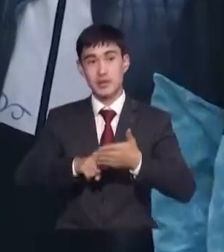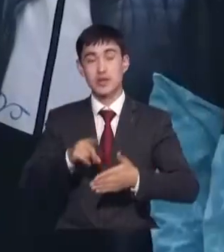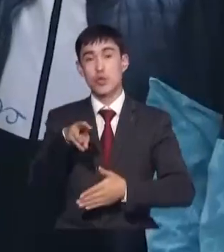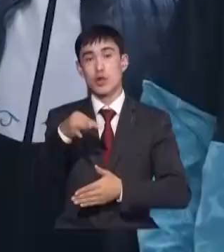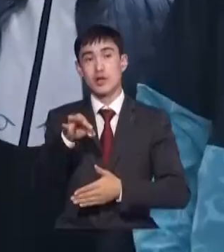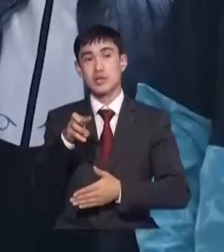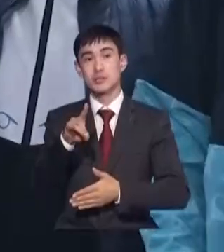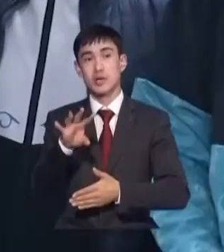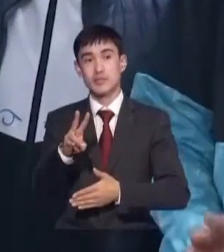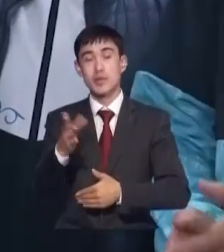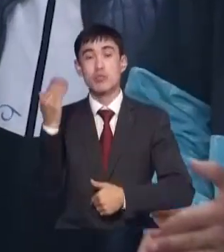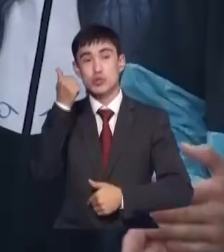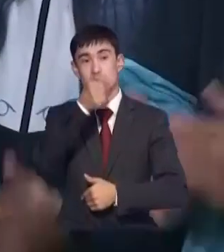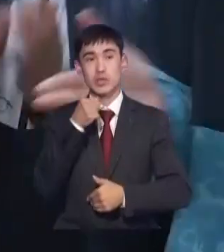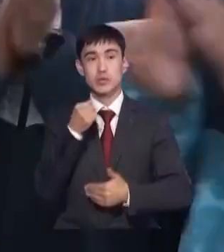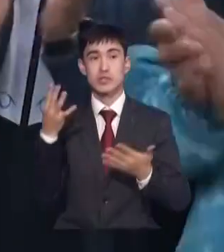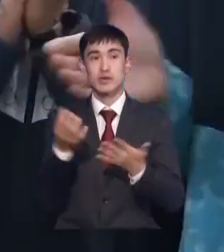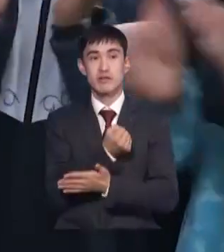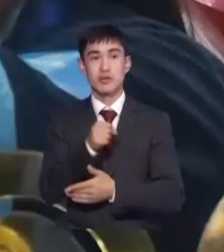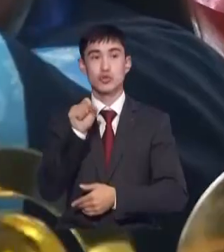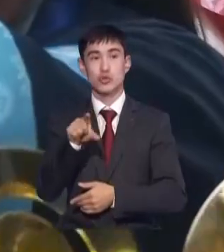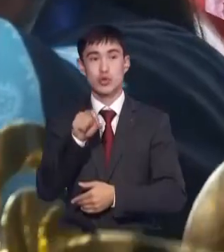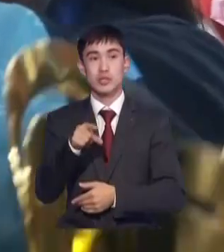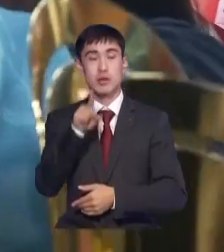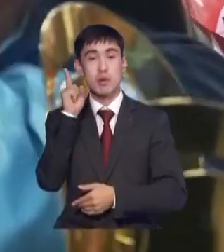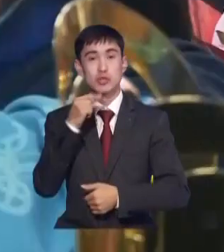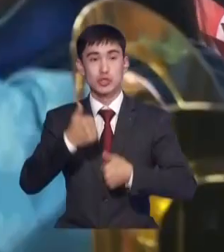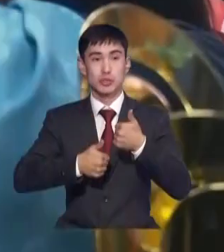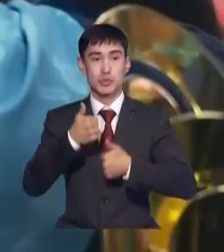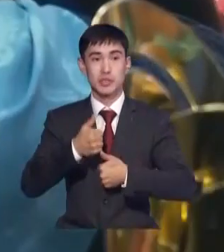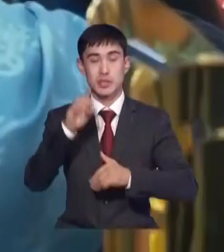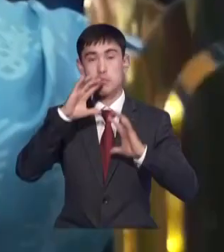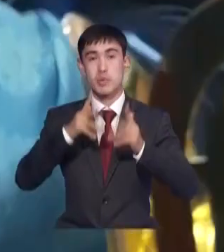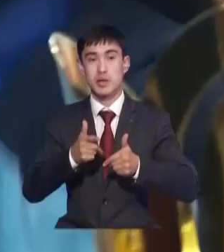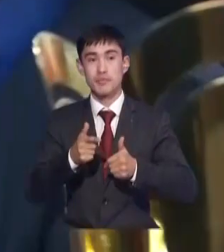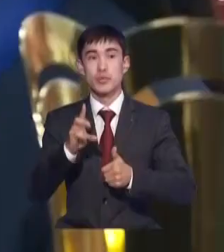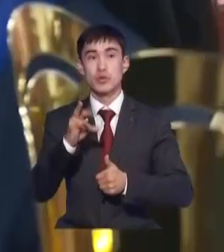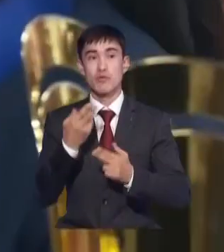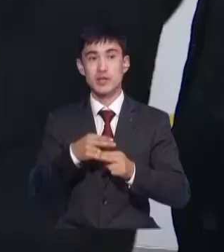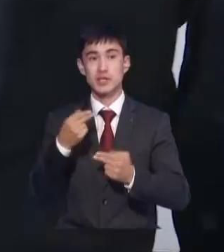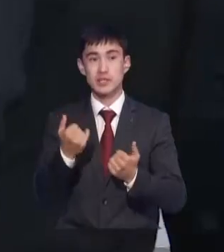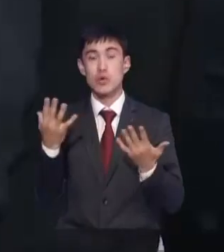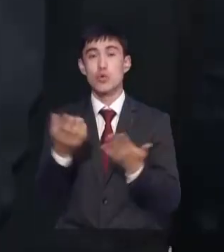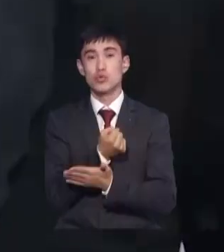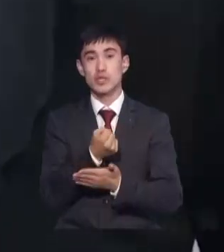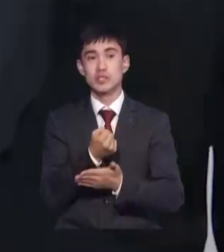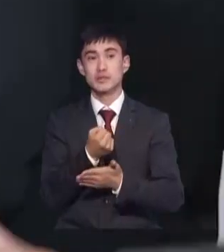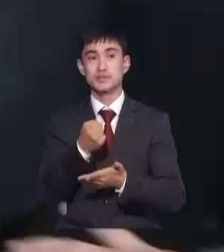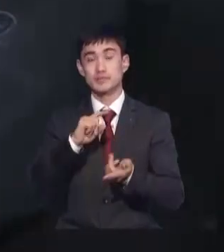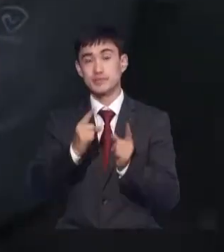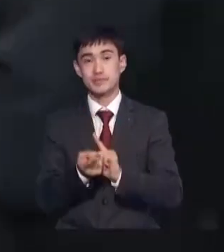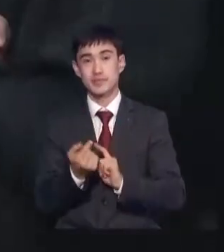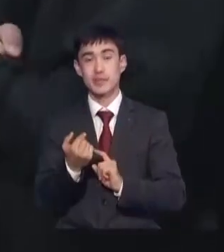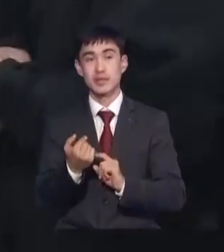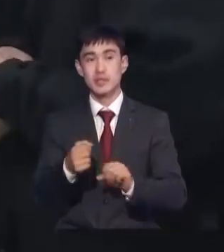Толганай Касымхан. В прошлом году она завоевала золото на молодежном чемпионате мира. Однако в этот раз удача была переменчивой к